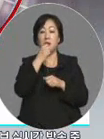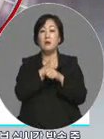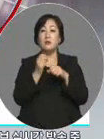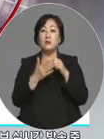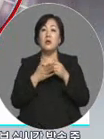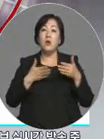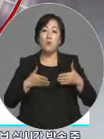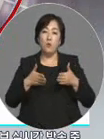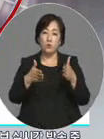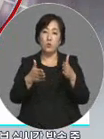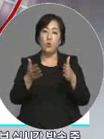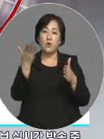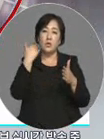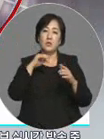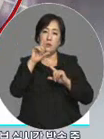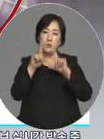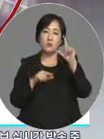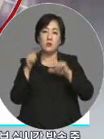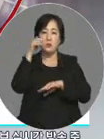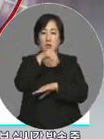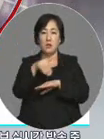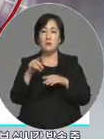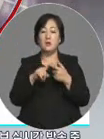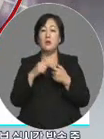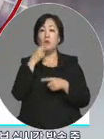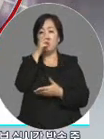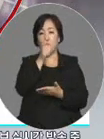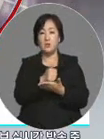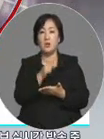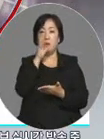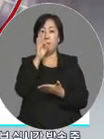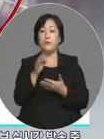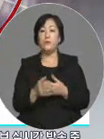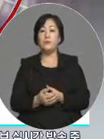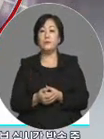복도 구조를 미리 알고 계획한 범행입니다. 신혜지 기자입니다.